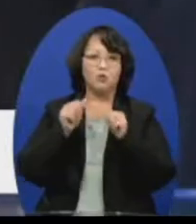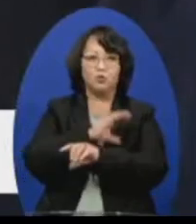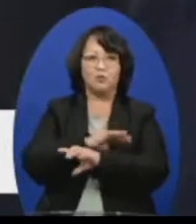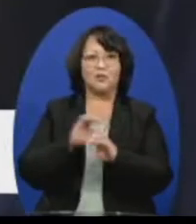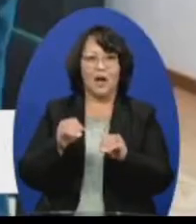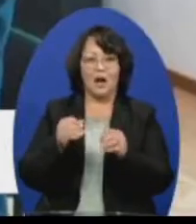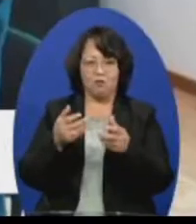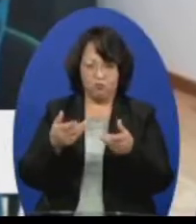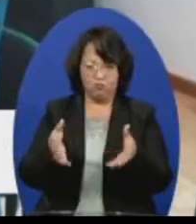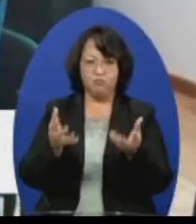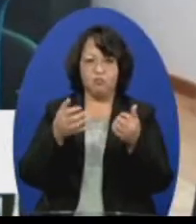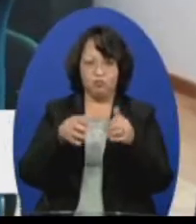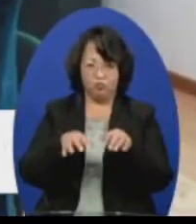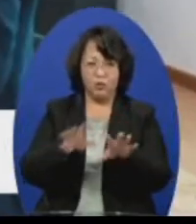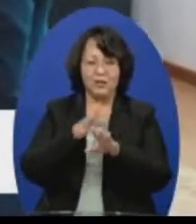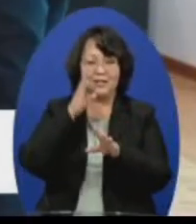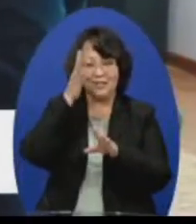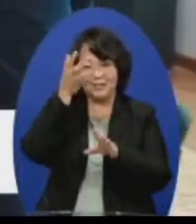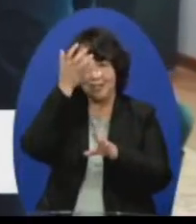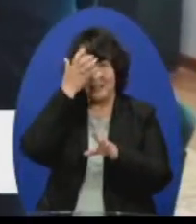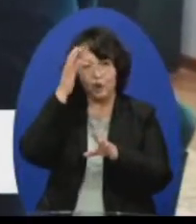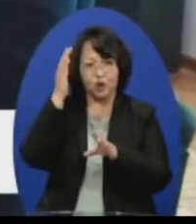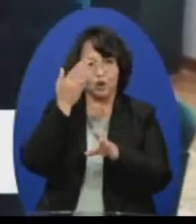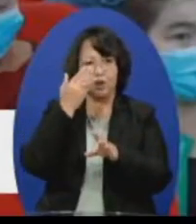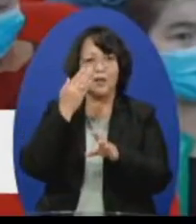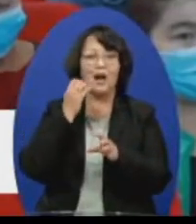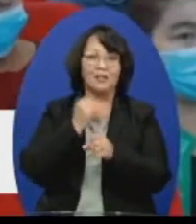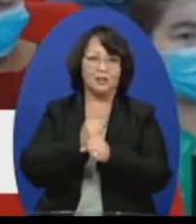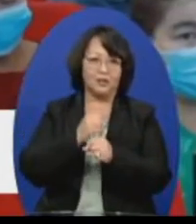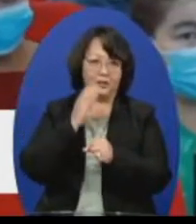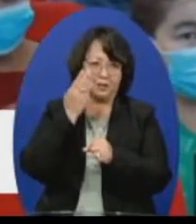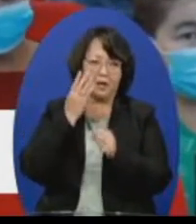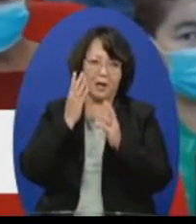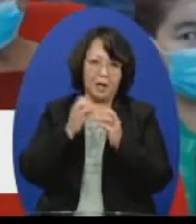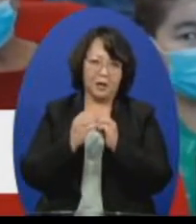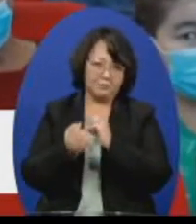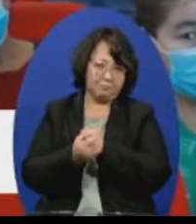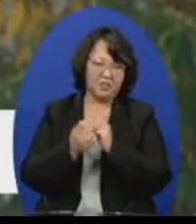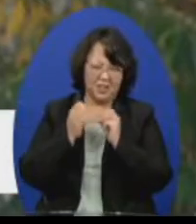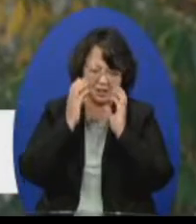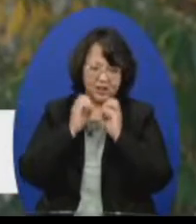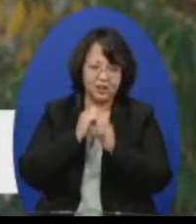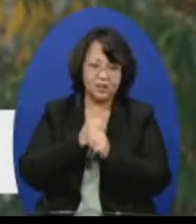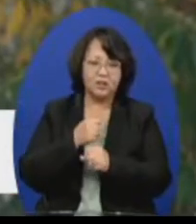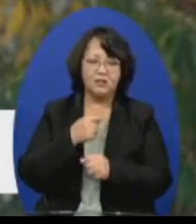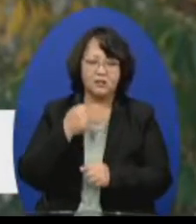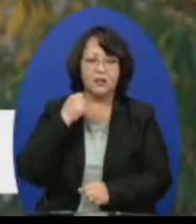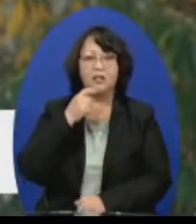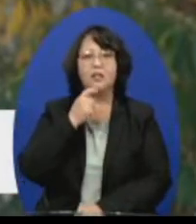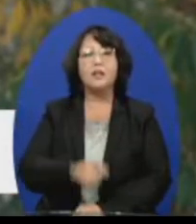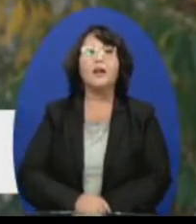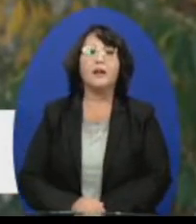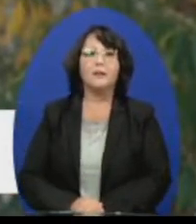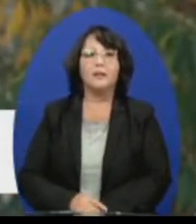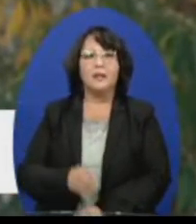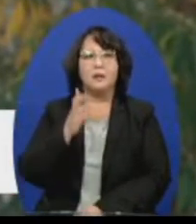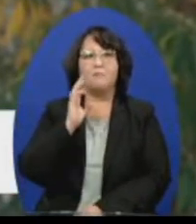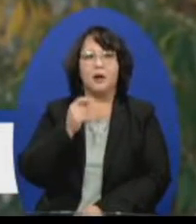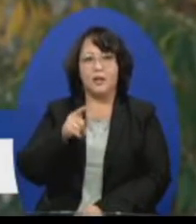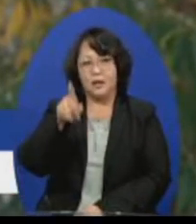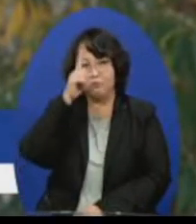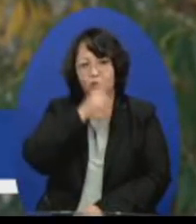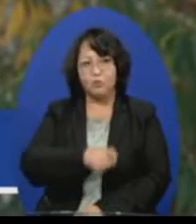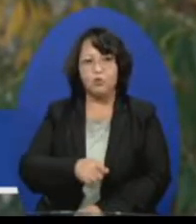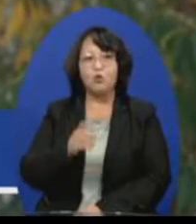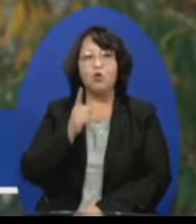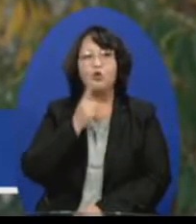Цаашаад энэ чиглэлд илүү анхаарч засгийн газраас тодорхой ажлуудыг хийх гэдгийг хэлж байна. Энэ багийн эмч нарын асуудлыг ганц Хөвсгөл аймгийн багийн